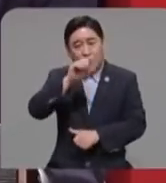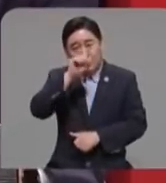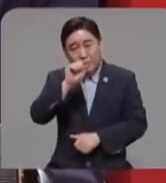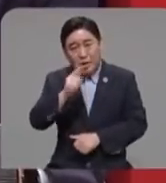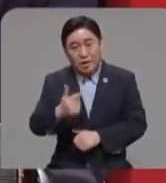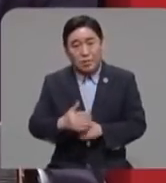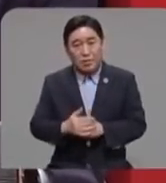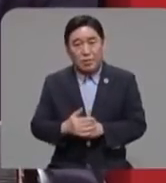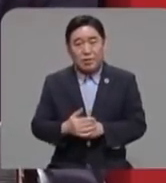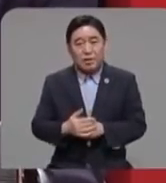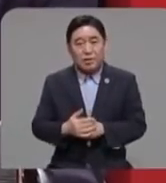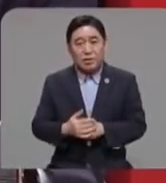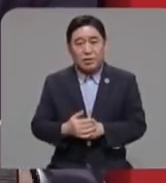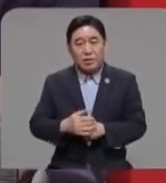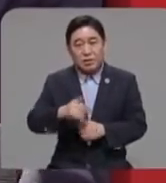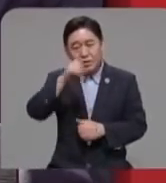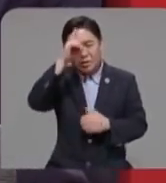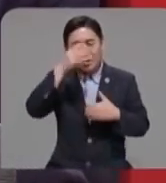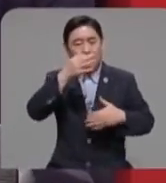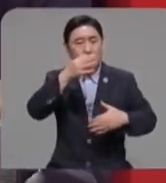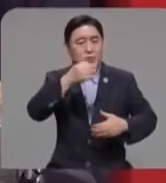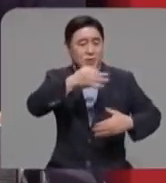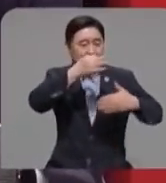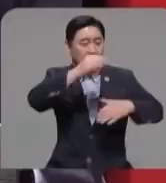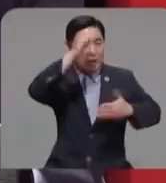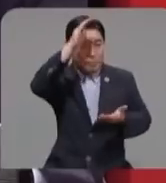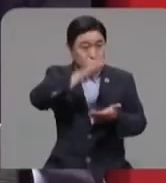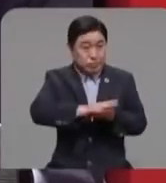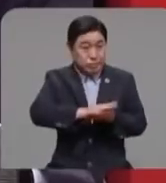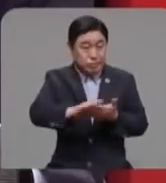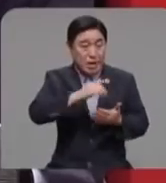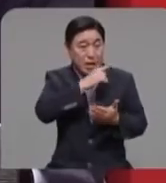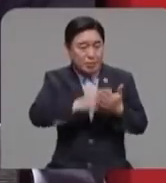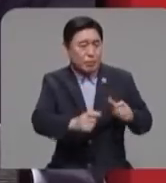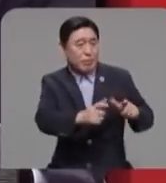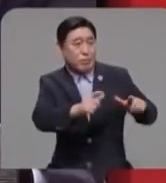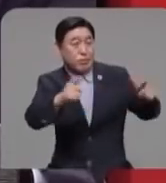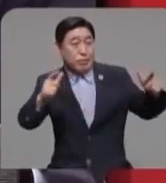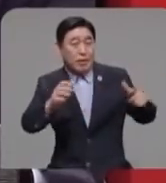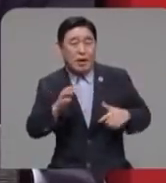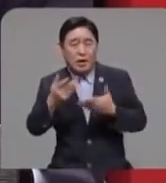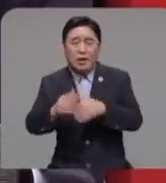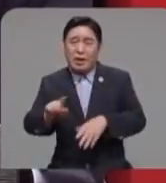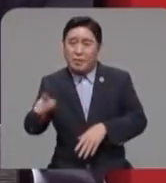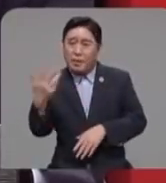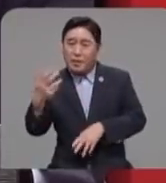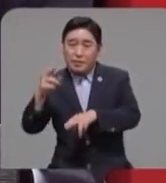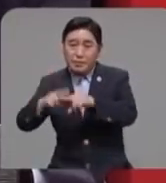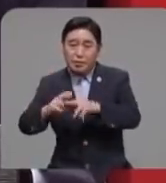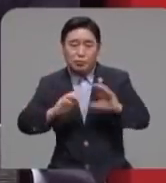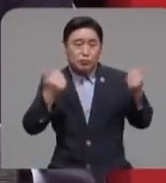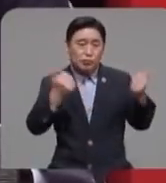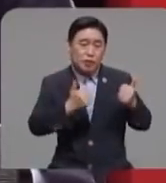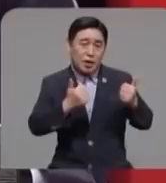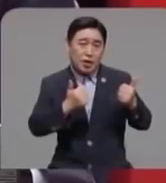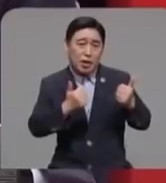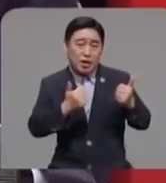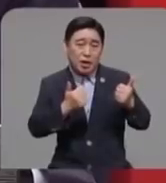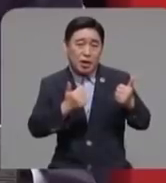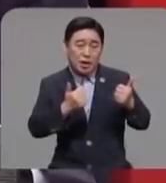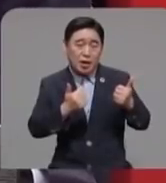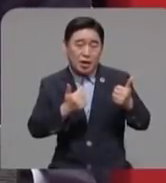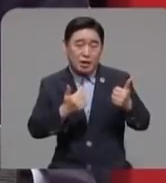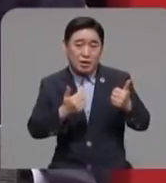않습니까? 정부 국가는 텅 비고 빚만 지금 늘어나 있지 않습니까? 여당은 180석이고 국회 구조가 돼 있는데